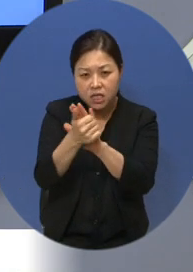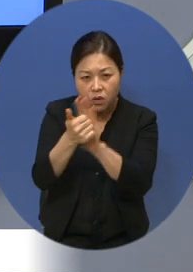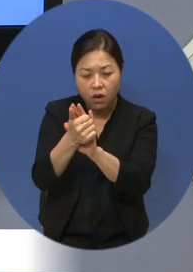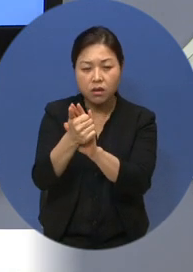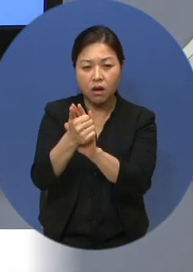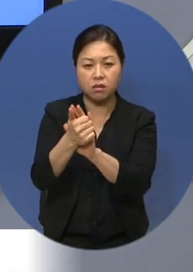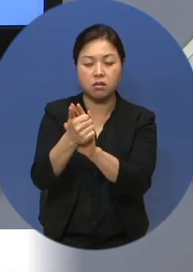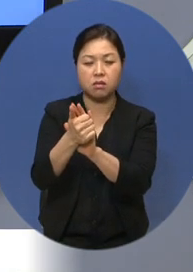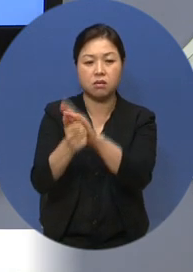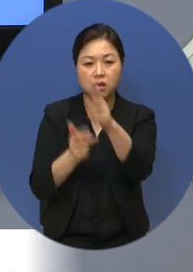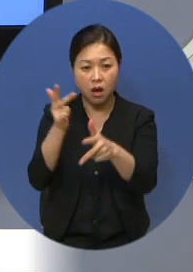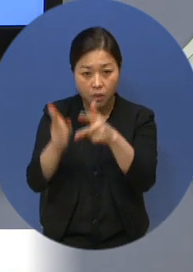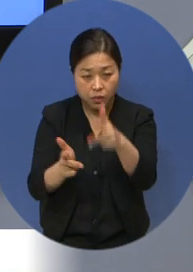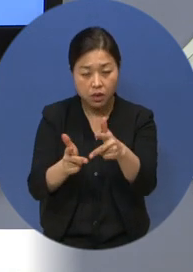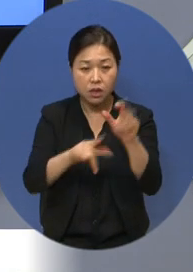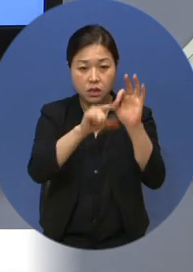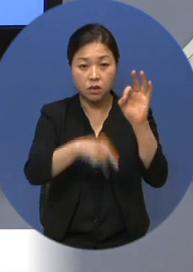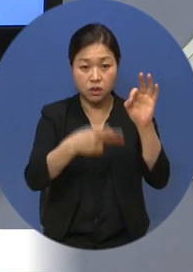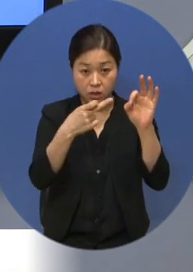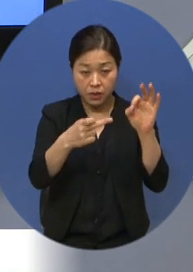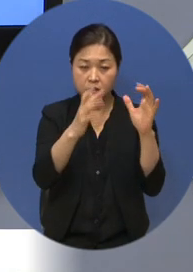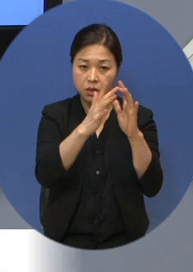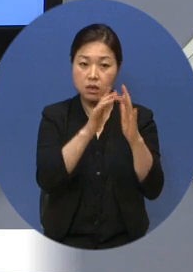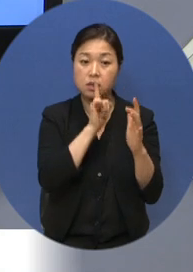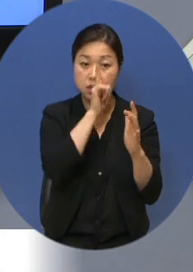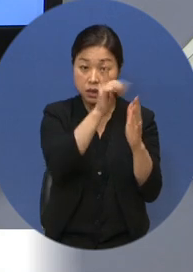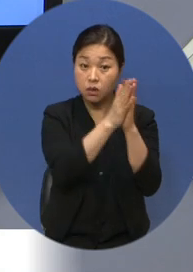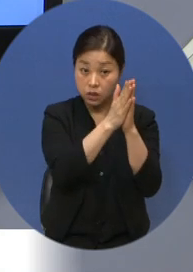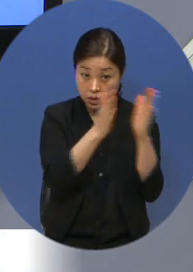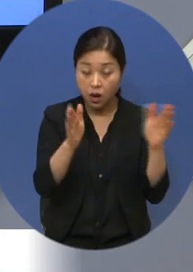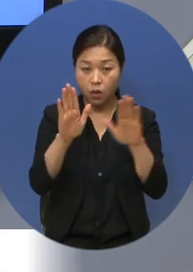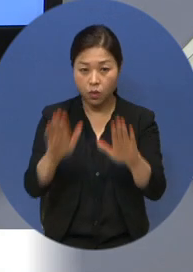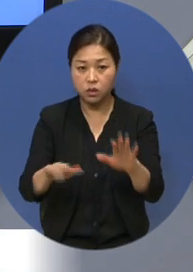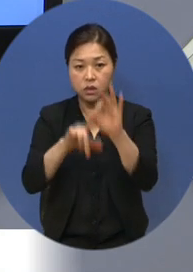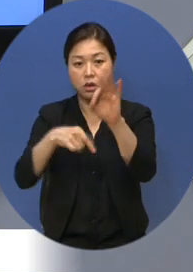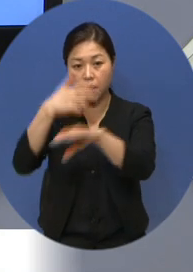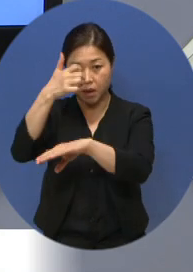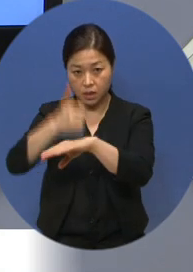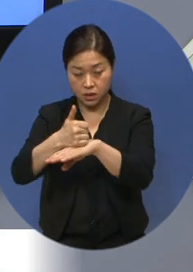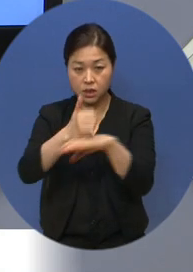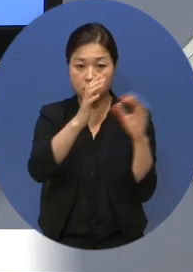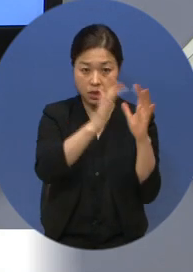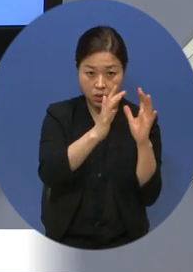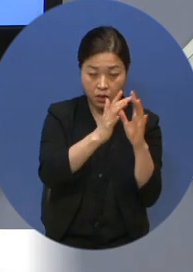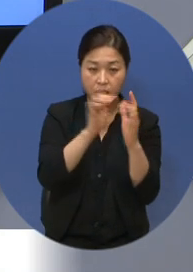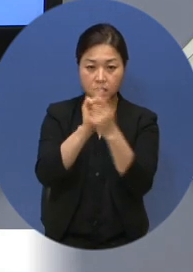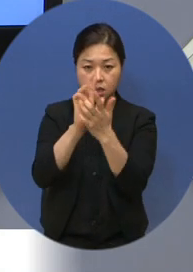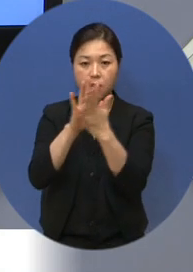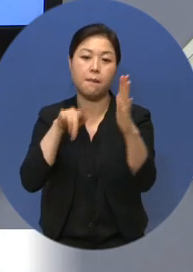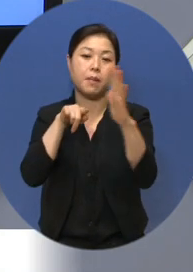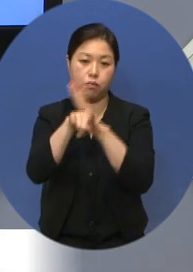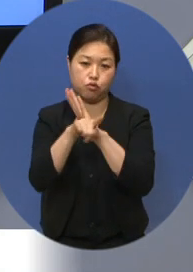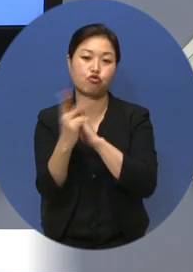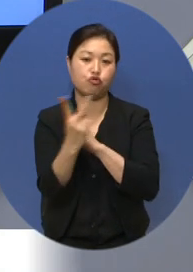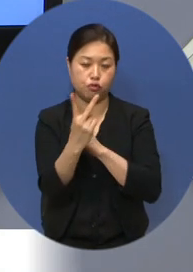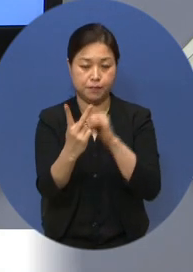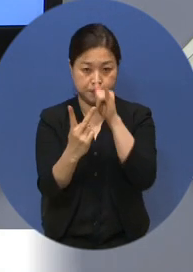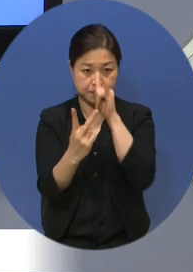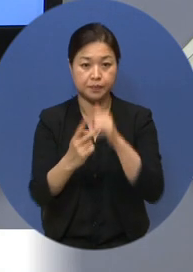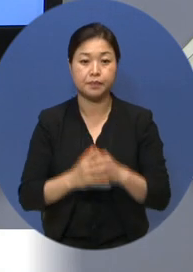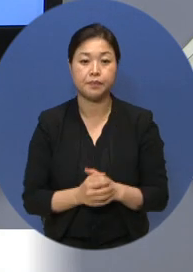12일 온라인 신청을 시작했으며 오는 30일까지 온라인 방문 신청을 함께 진행하는데요